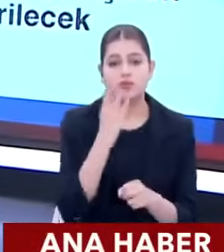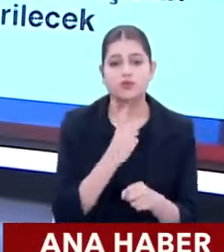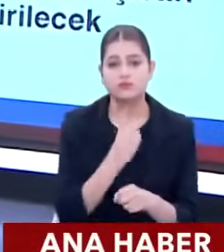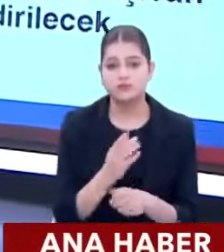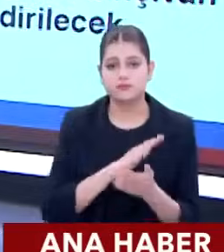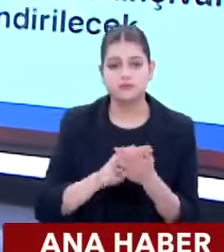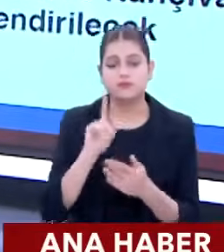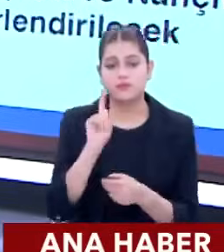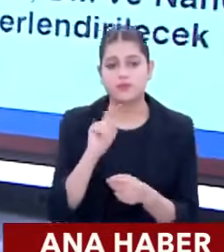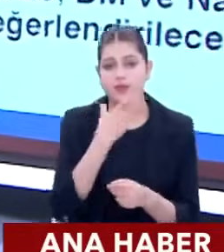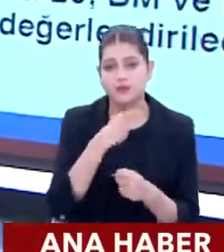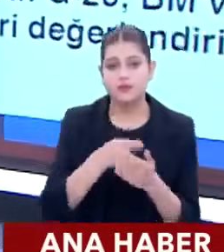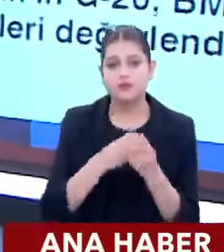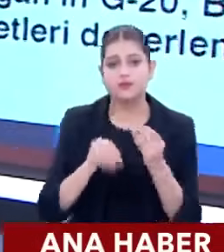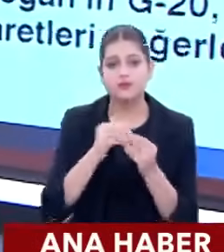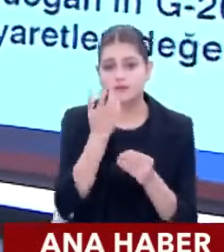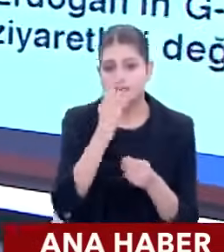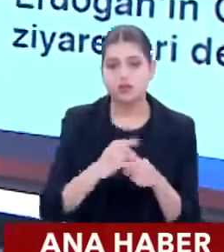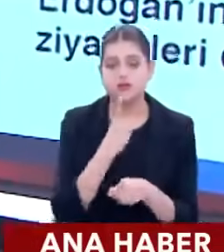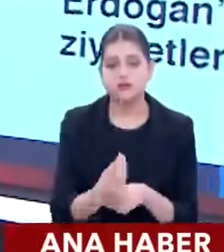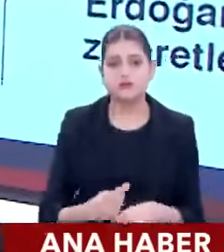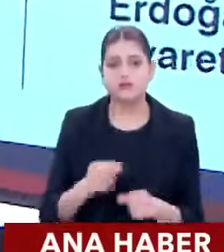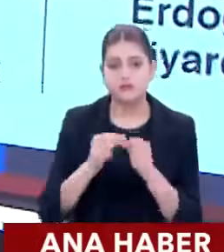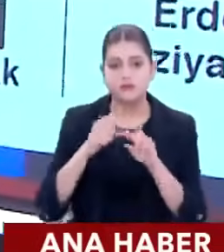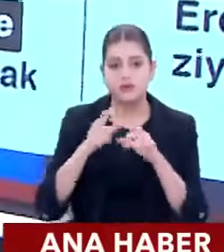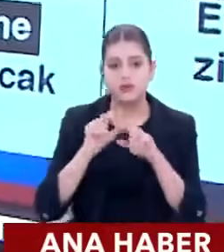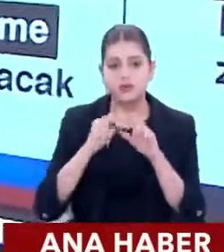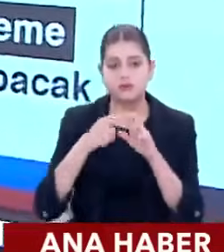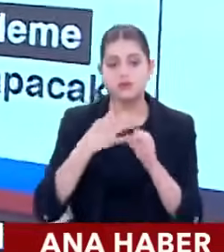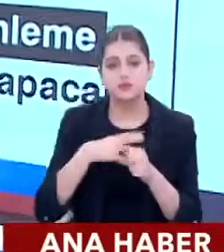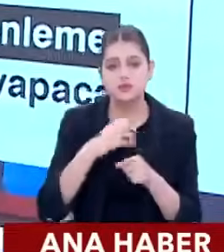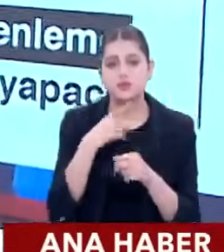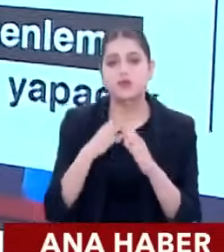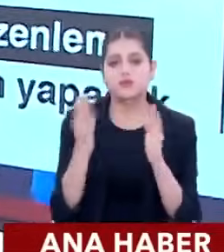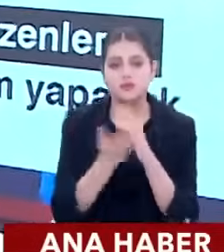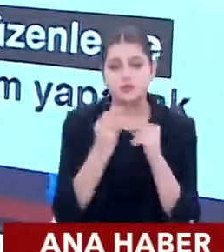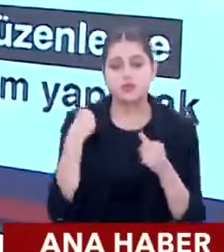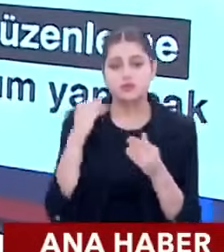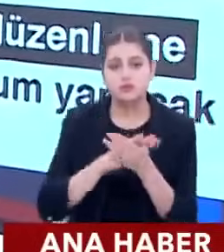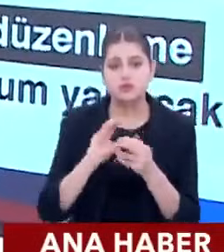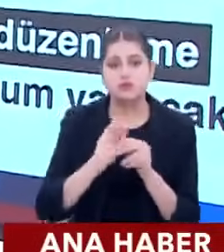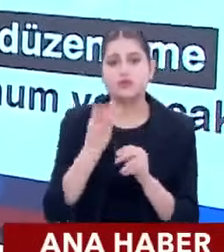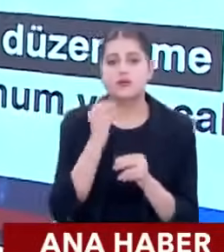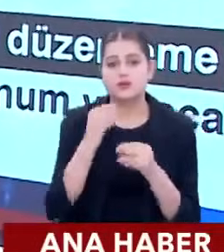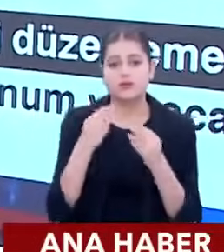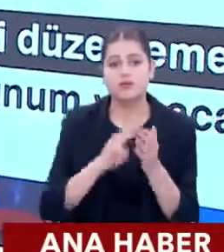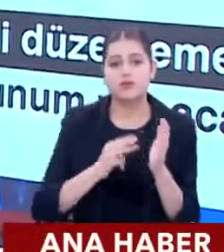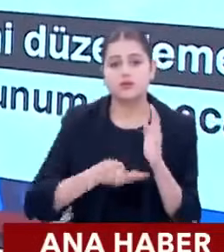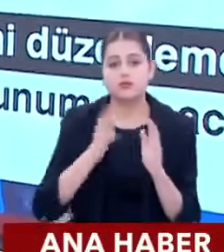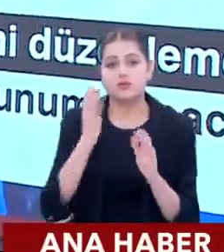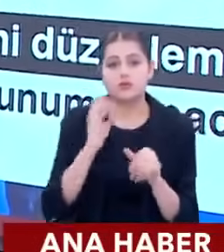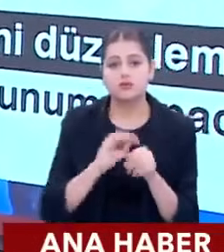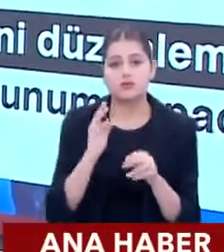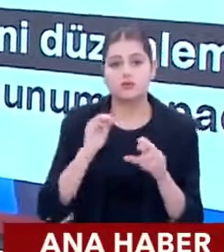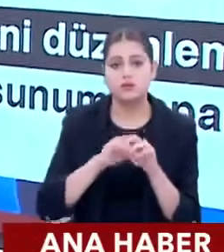halletmesi gereken emekliliğin zam beklentisi bağ-kur'luların prim talebi kentsel dönüşüm için yeni düzenleme ve gençlere belgisiz telefon Bu